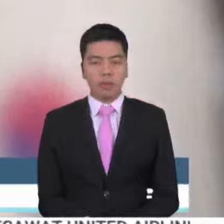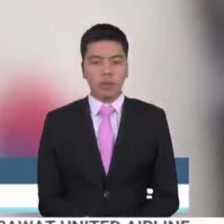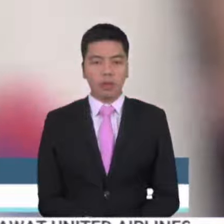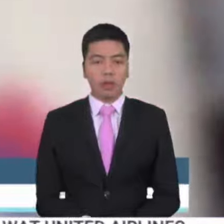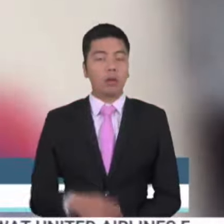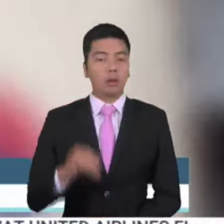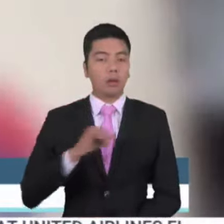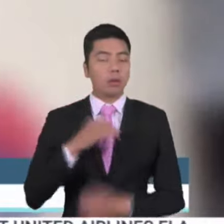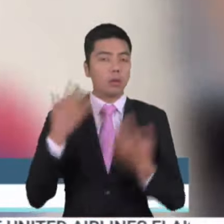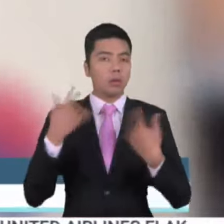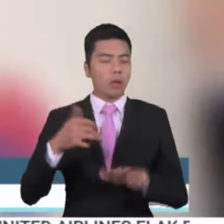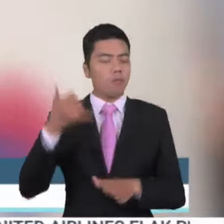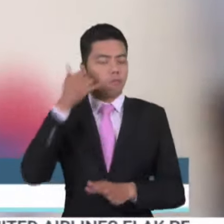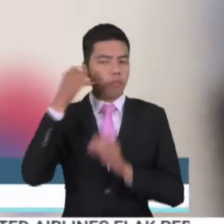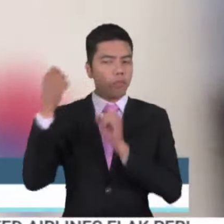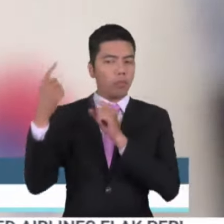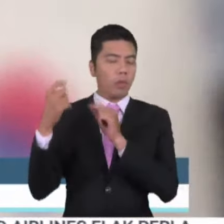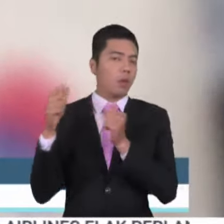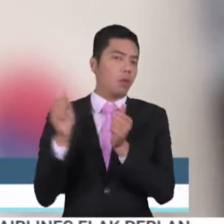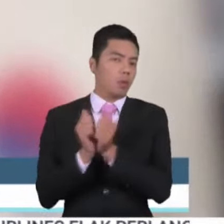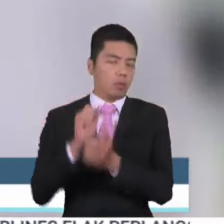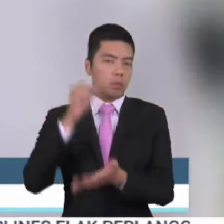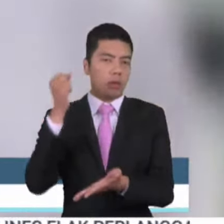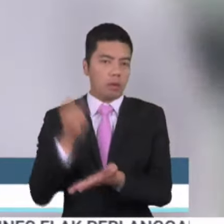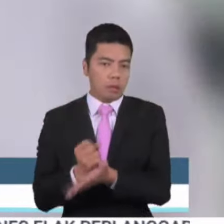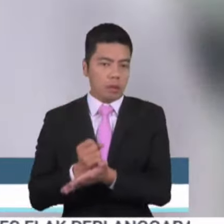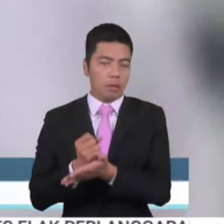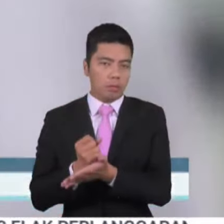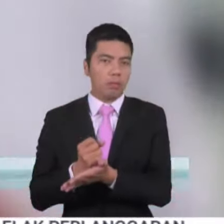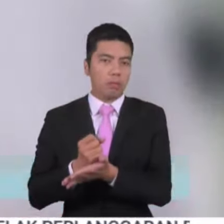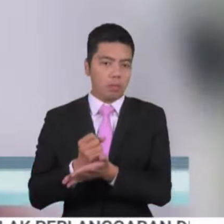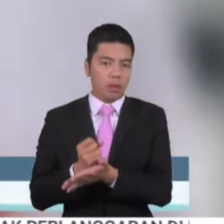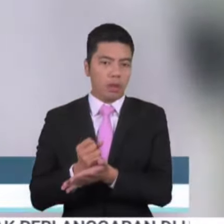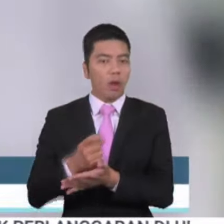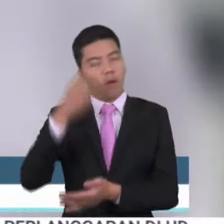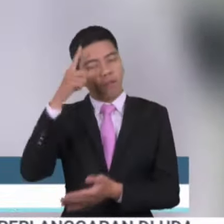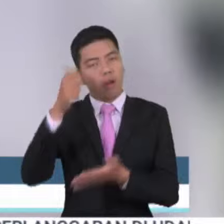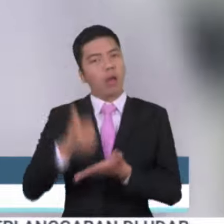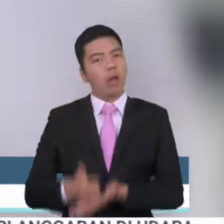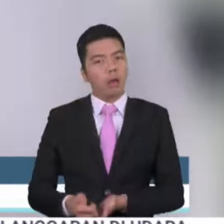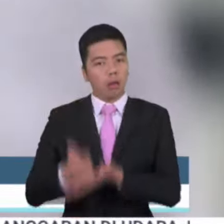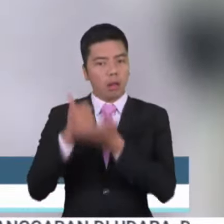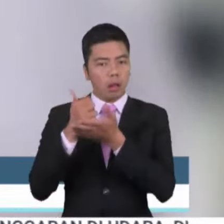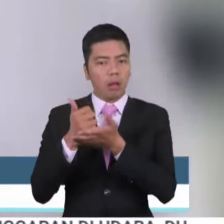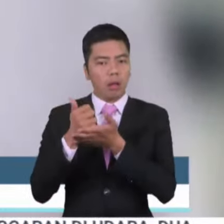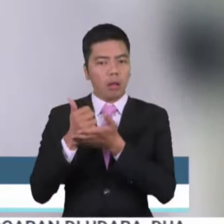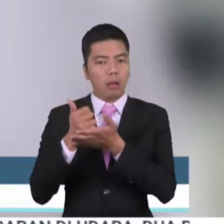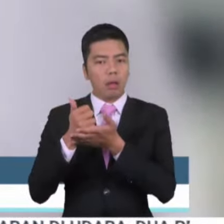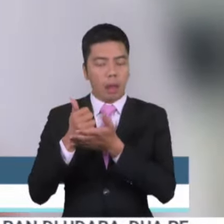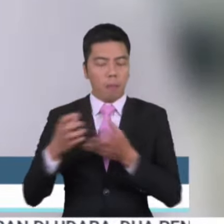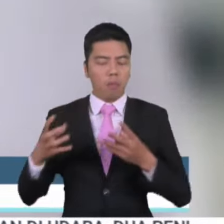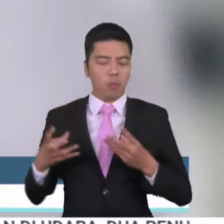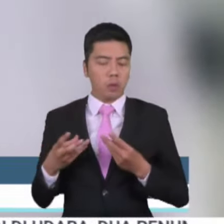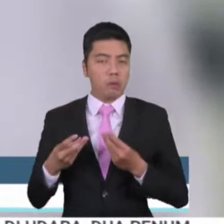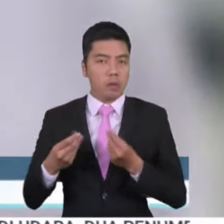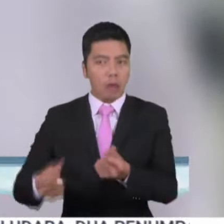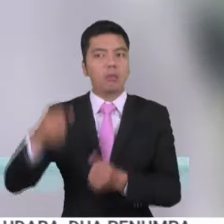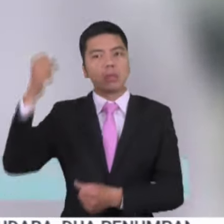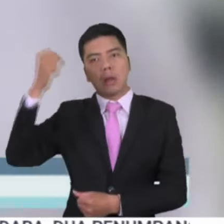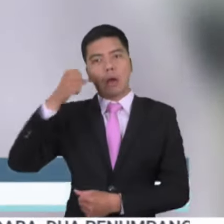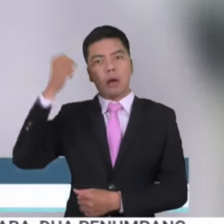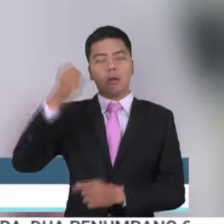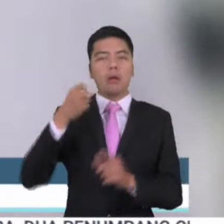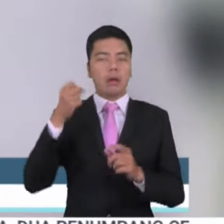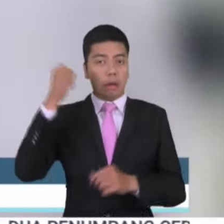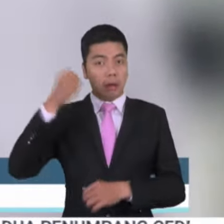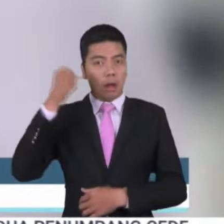Saya juga telah berhubung dengan pihak immigration dan juga custom untuk membantu agar perjalanan saudara-saudari